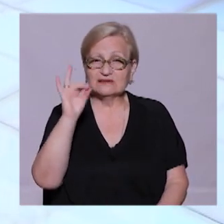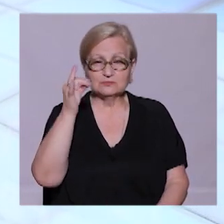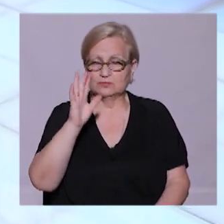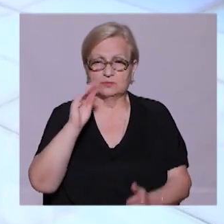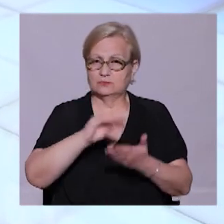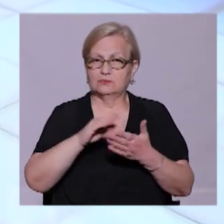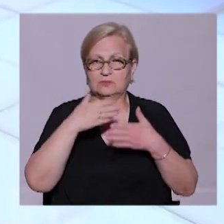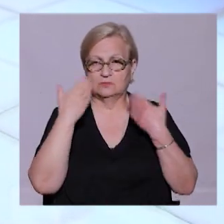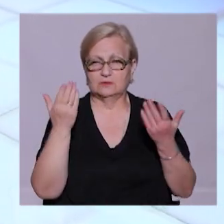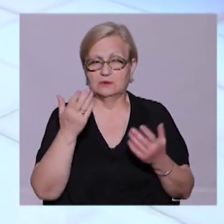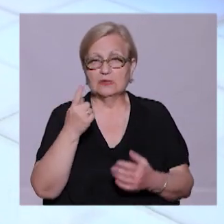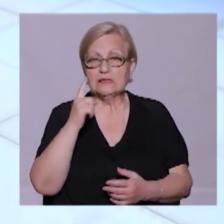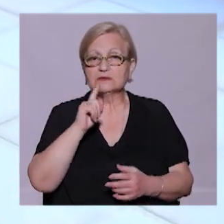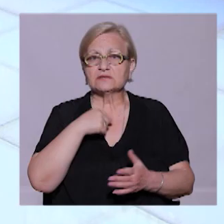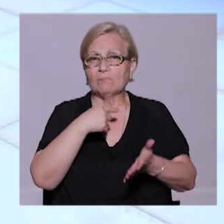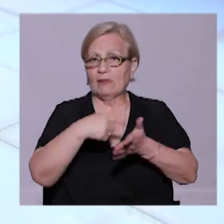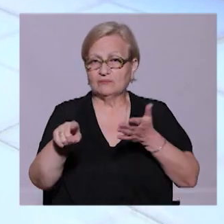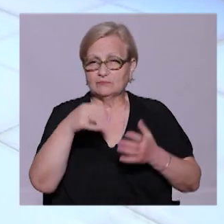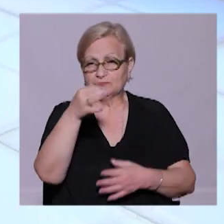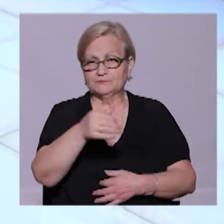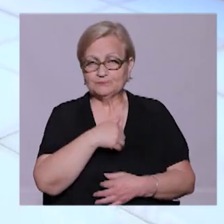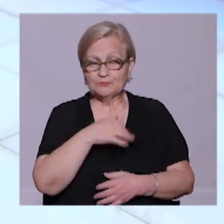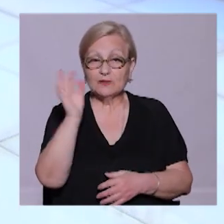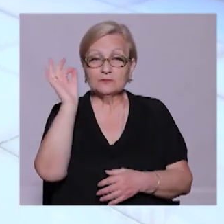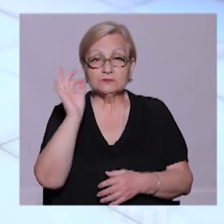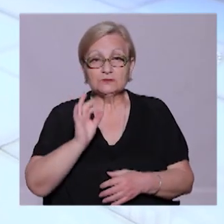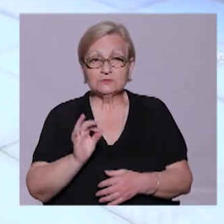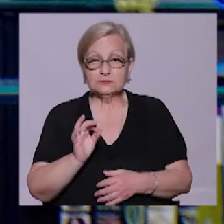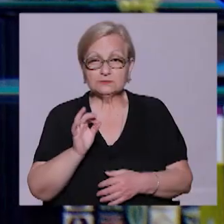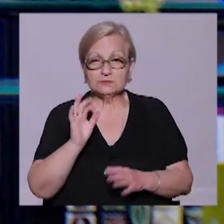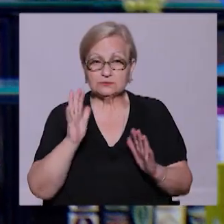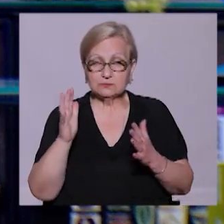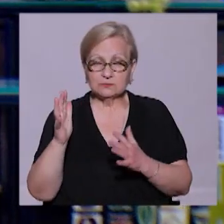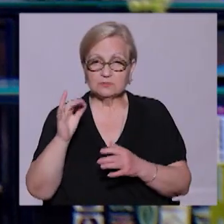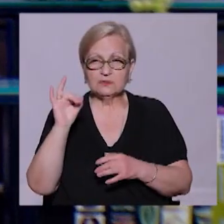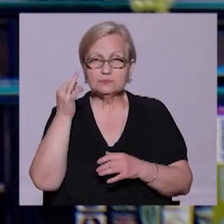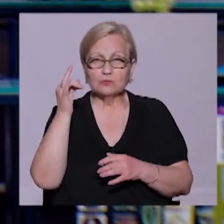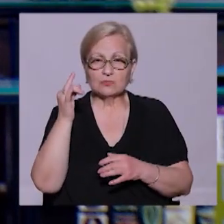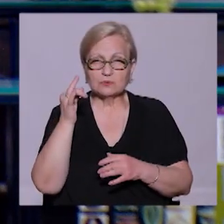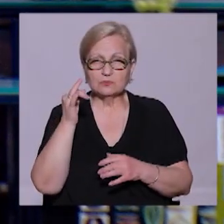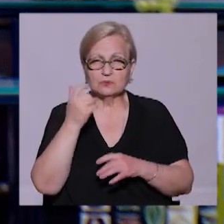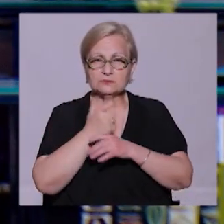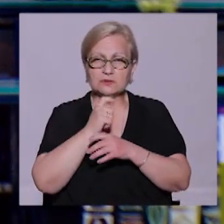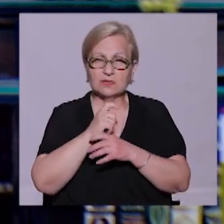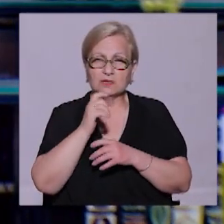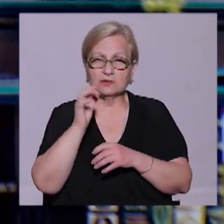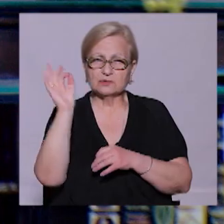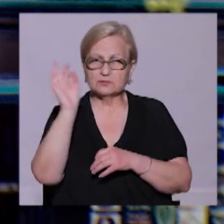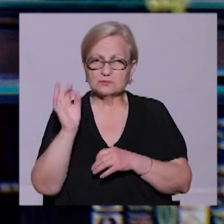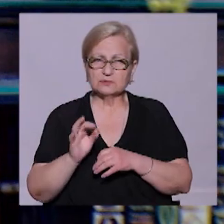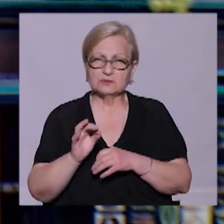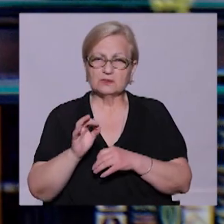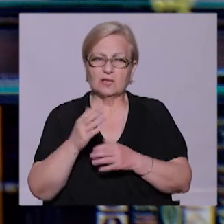რამ მინდა აღნიშნო. ხშირ შემთხვევაში ისტორიულობა ძალიან ხშირად არის